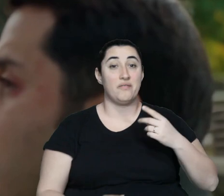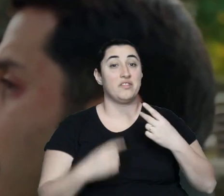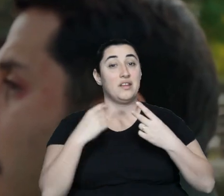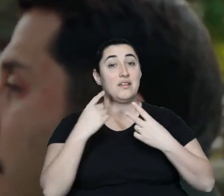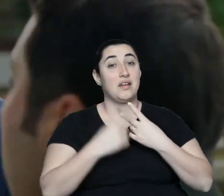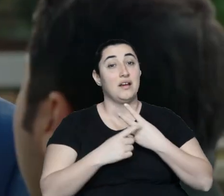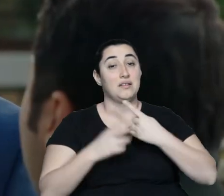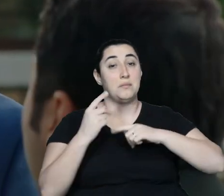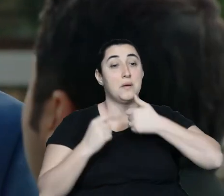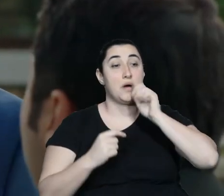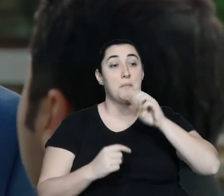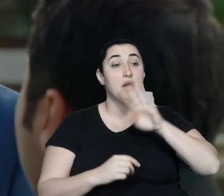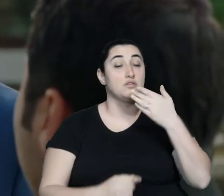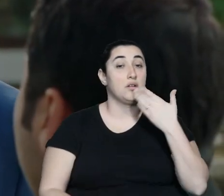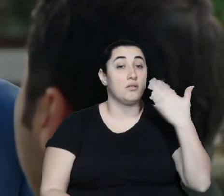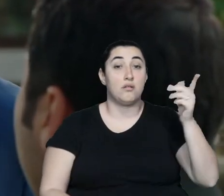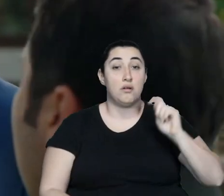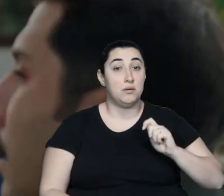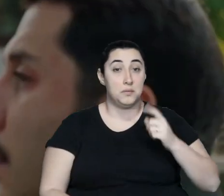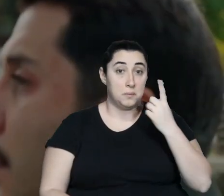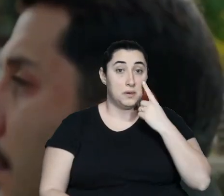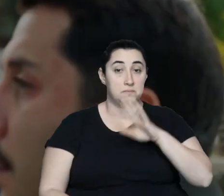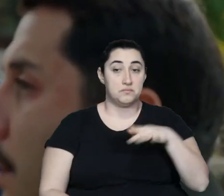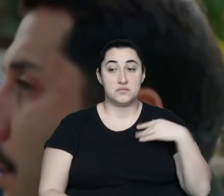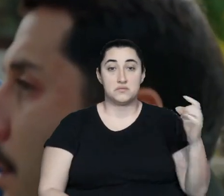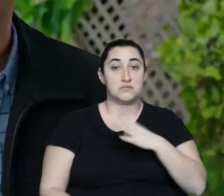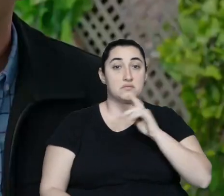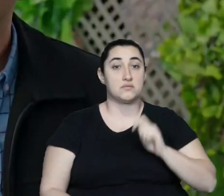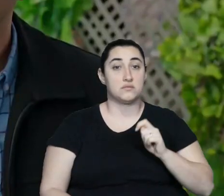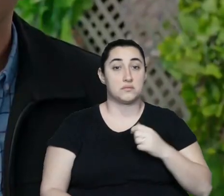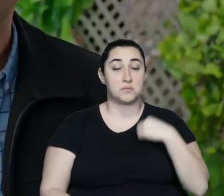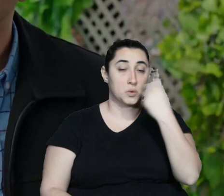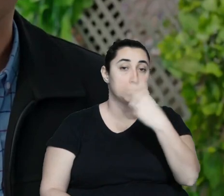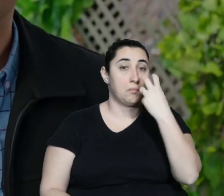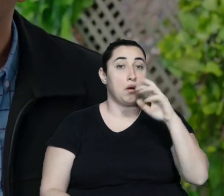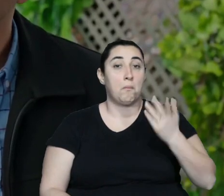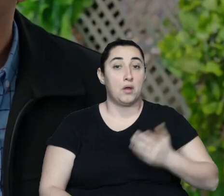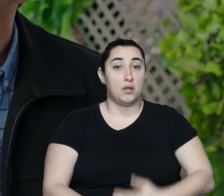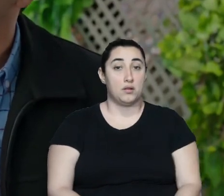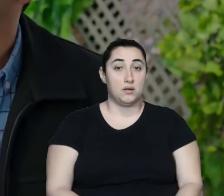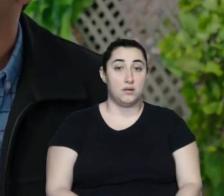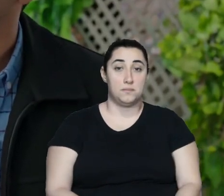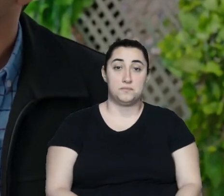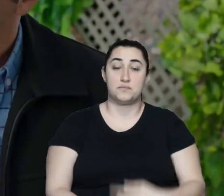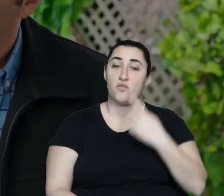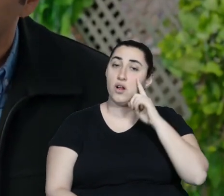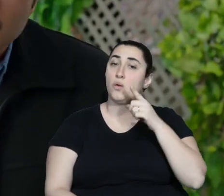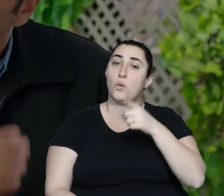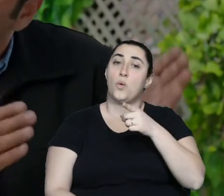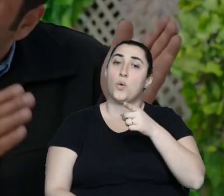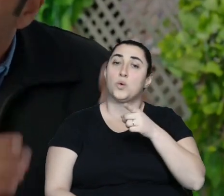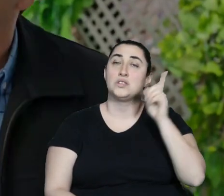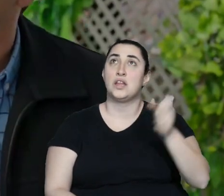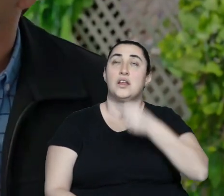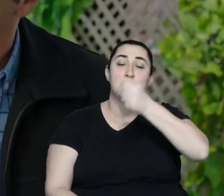yengen İbrahim abinin kulağına her şeyi fısıldadı. Baksana bizi taca attılar. Adam yüzümüze bile bakmadı lan. Vallahi onu minareye